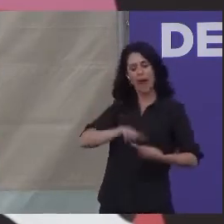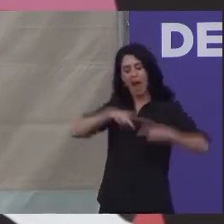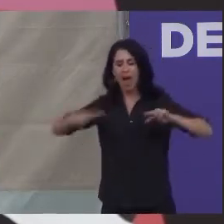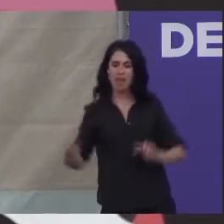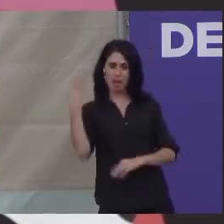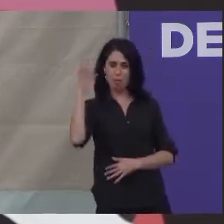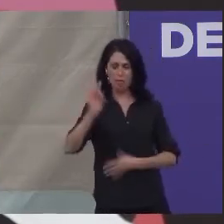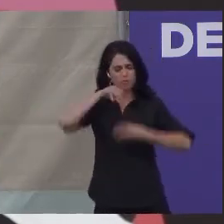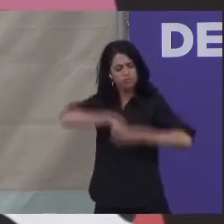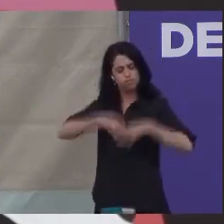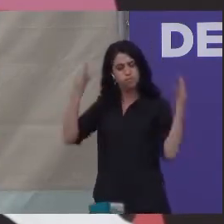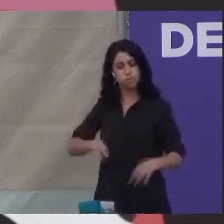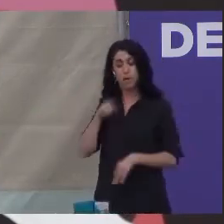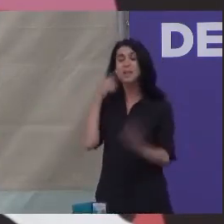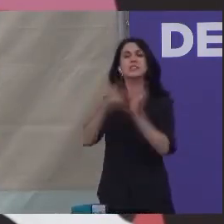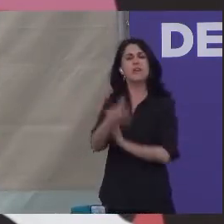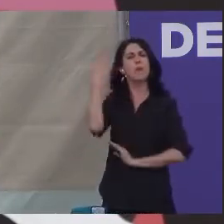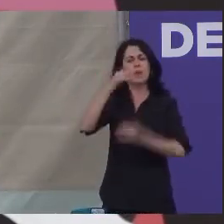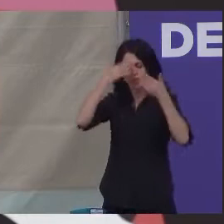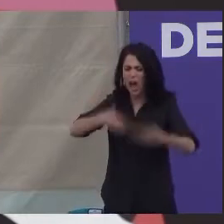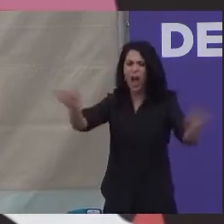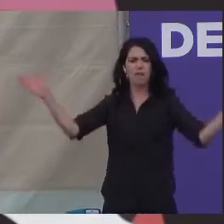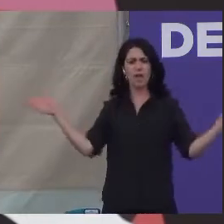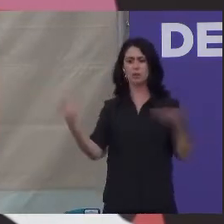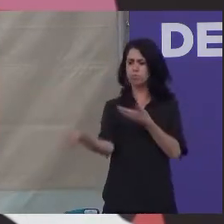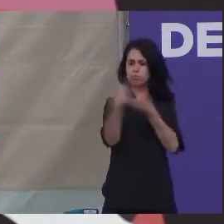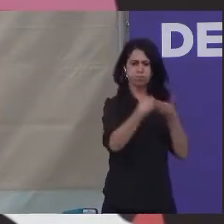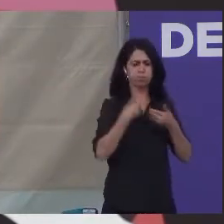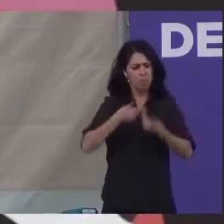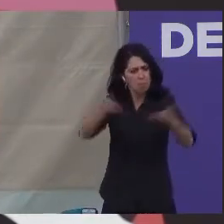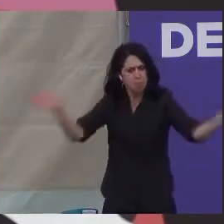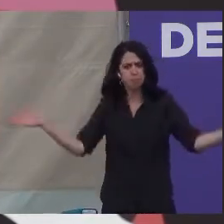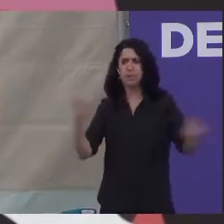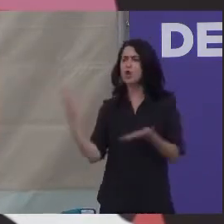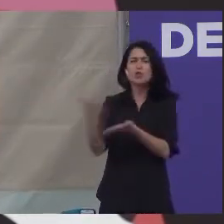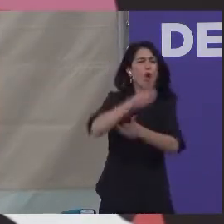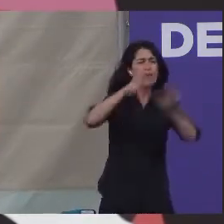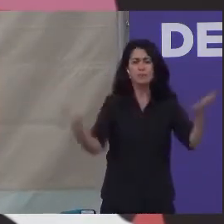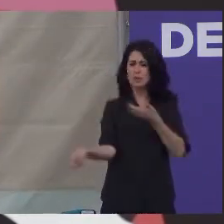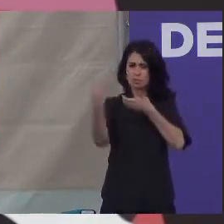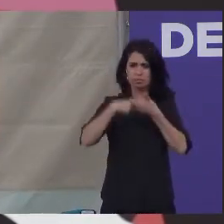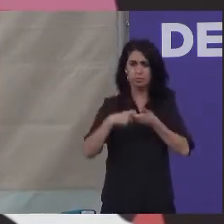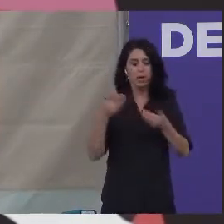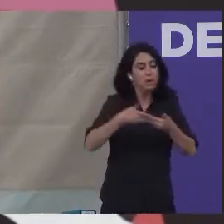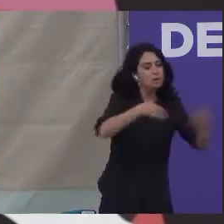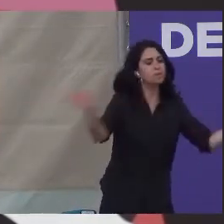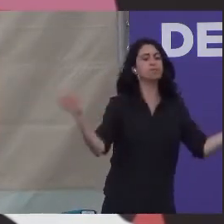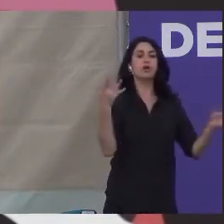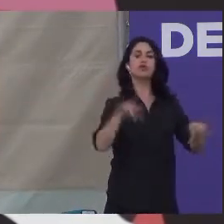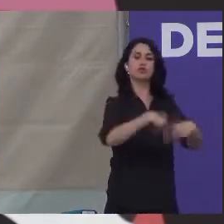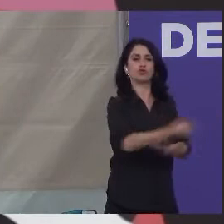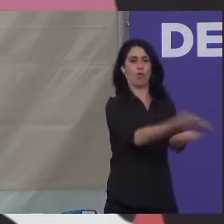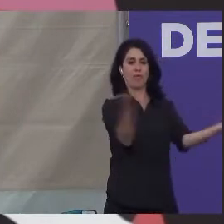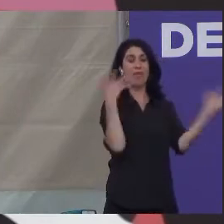Companys i companyes, això és un Podem obert que s'obre a la participació, un Podem obert a tot el món que s'obre a la societat, un Podem